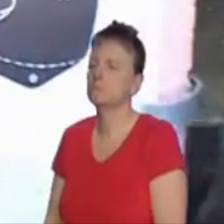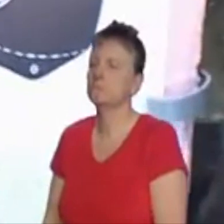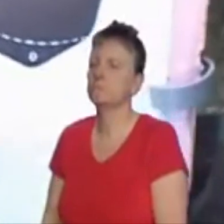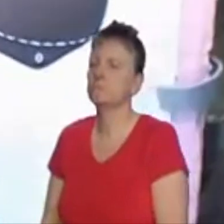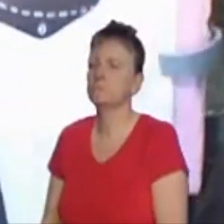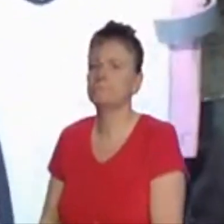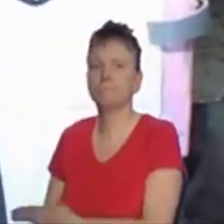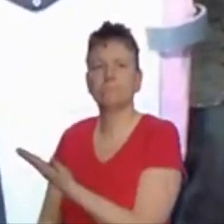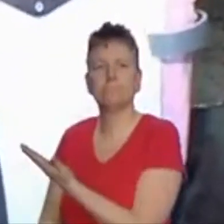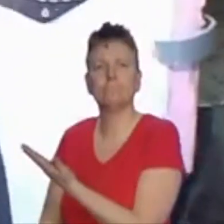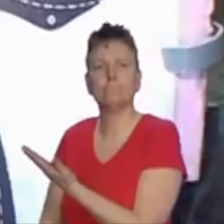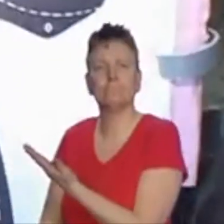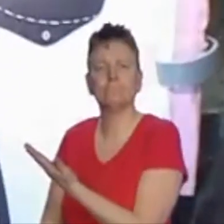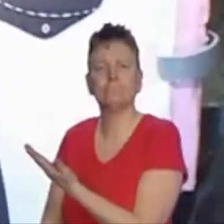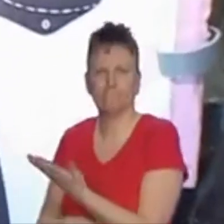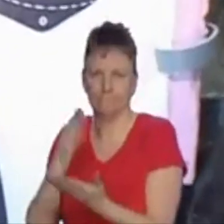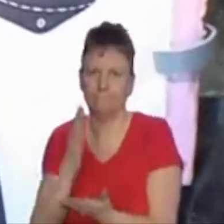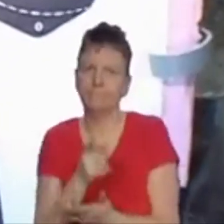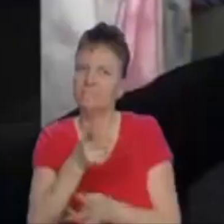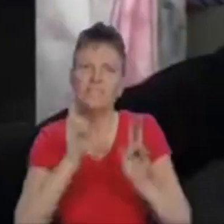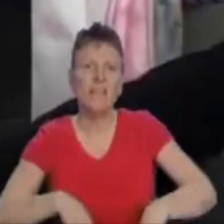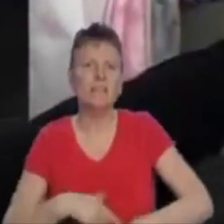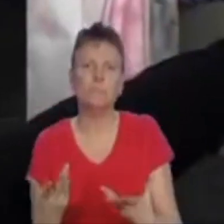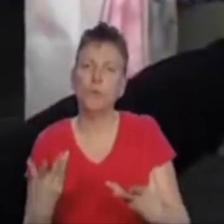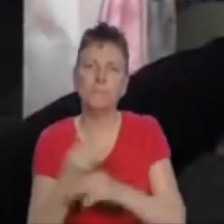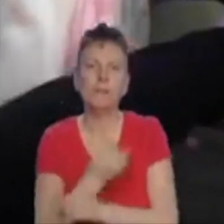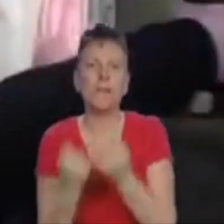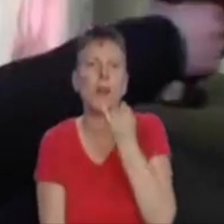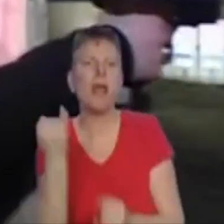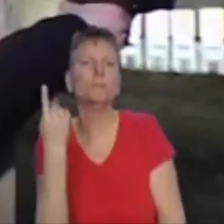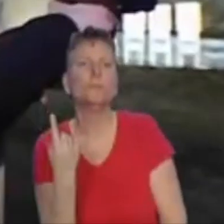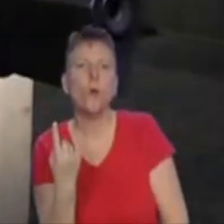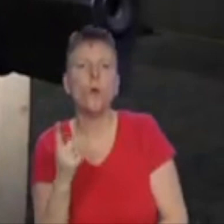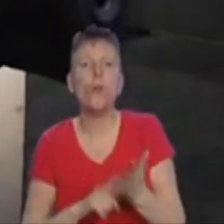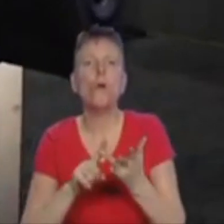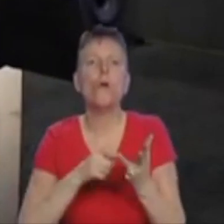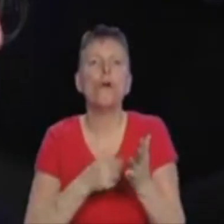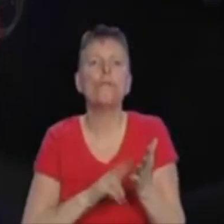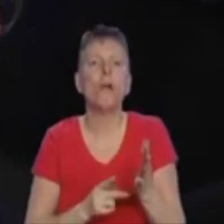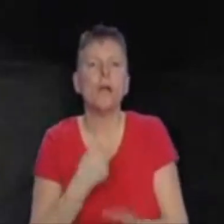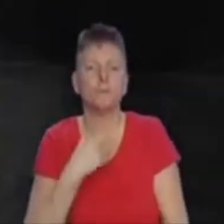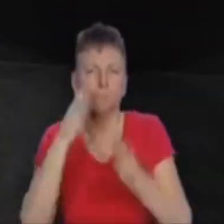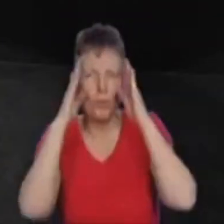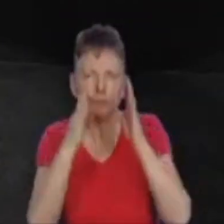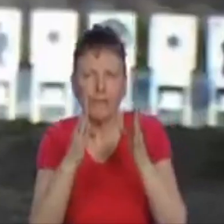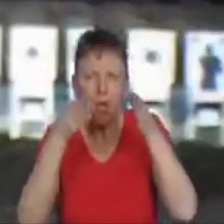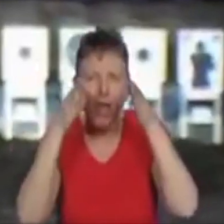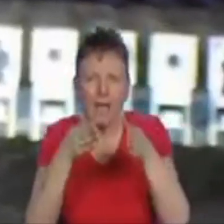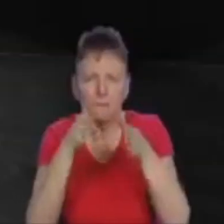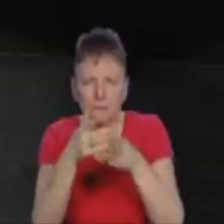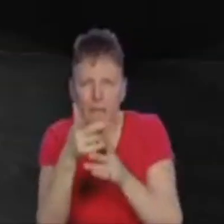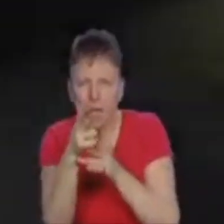He's certainly dead, but I missed him with the last one. Lorna concentrates hard on the task at hand.